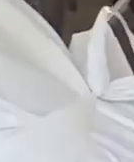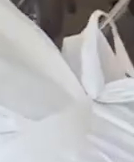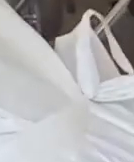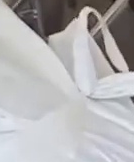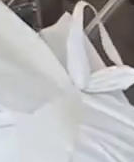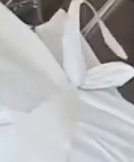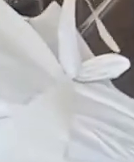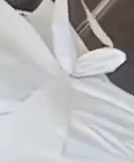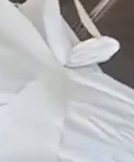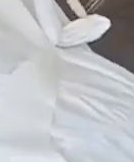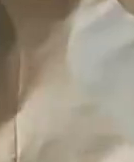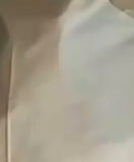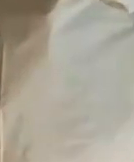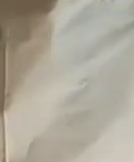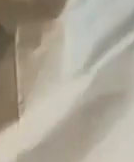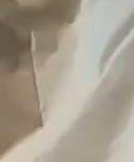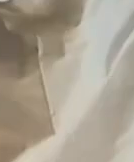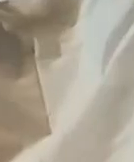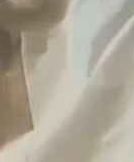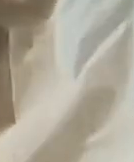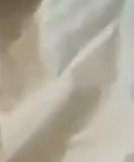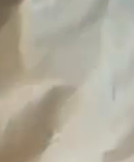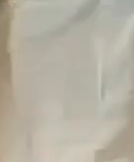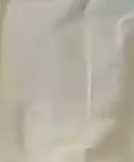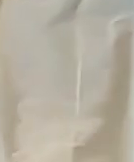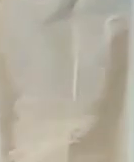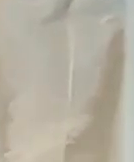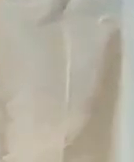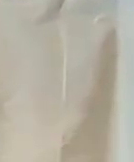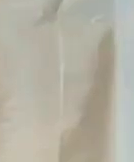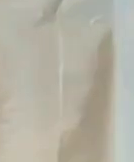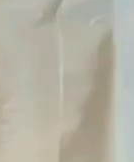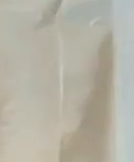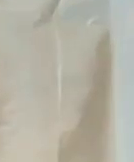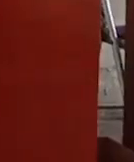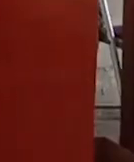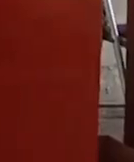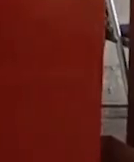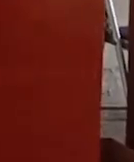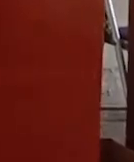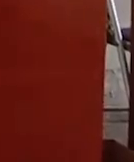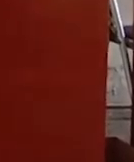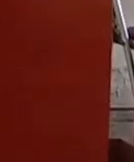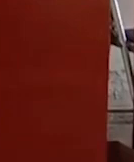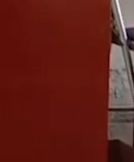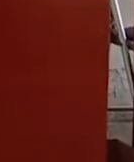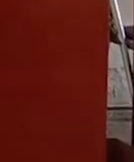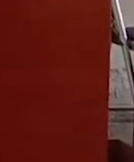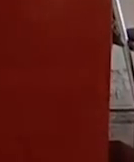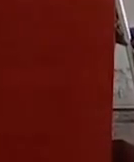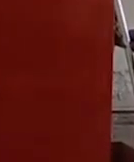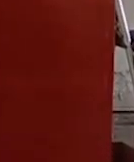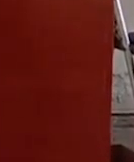mandiri. Akibatnya pembelajaran tatap muka di sekolah tersebut dihentikan sementara. Sementara sekolah lain yang tidak ditemukan kasus tetap